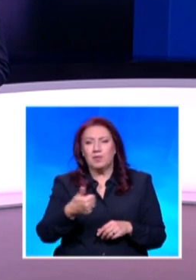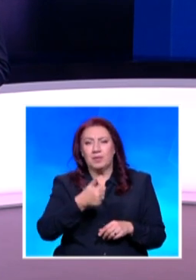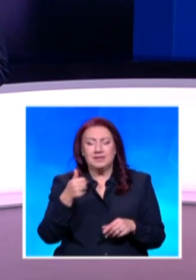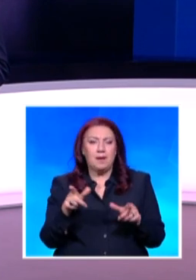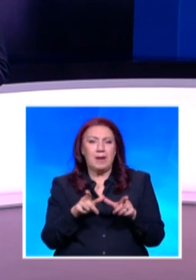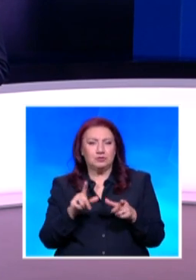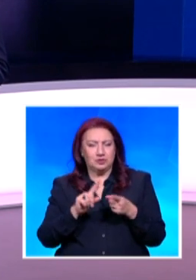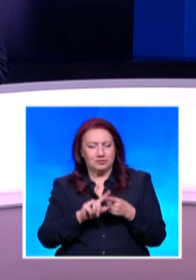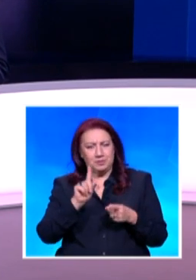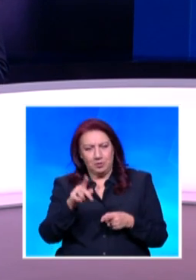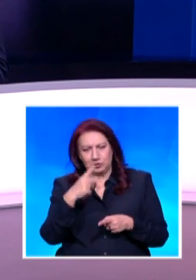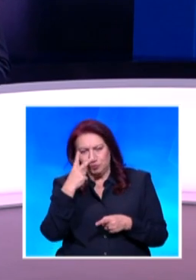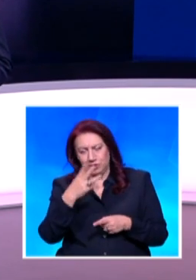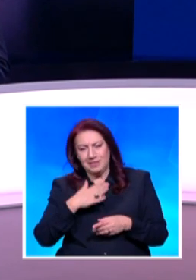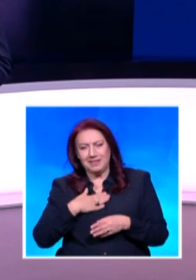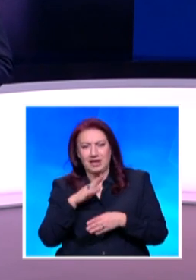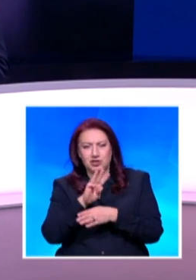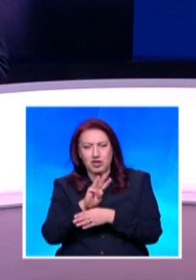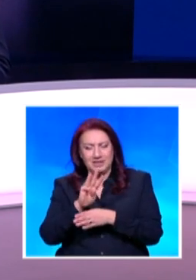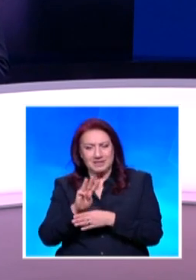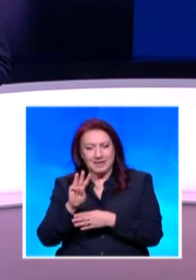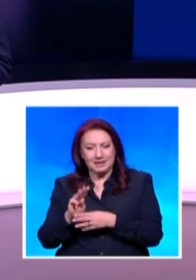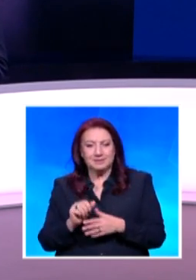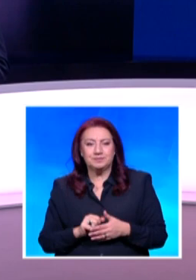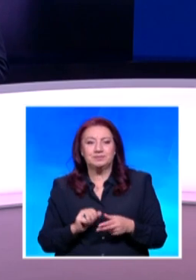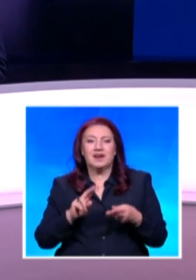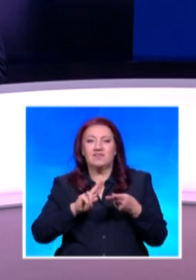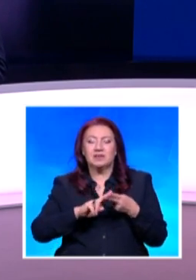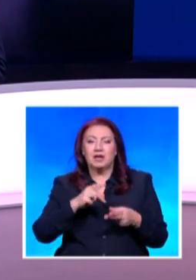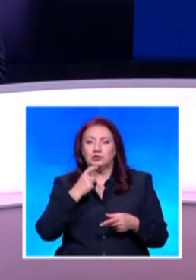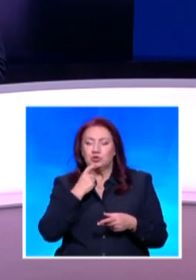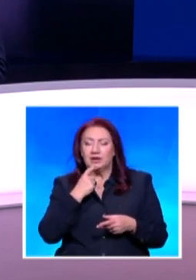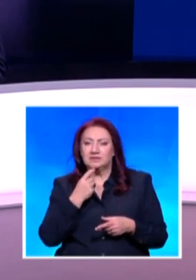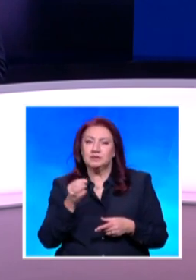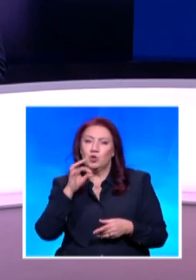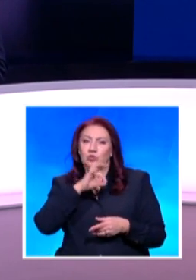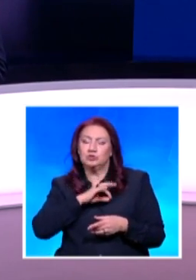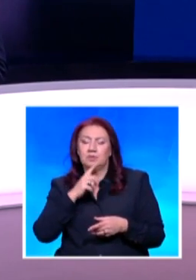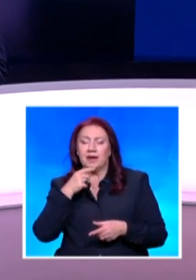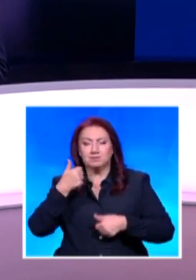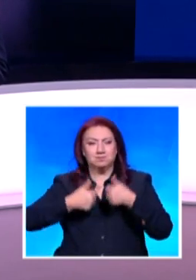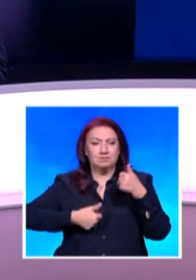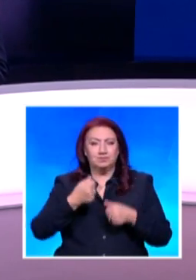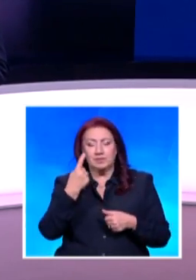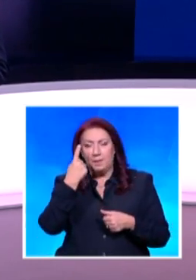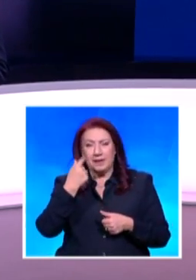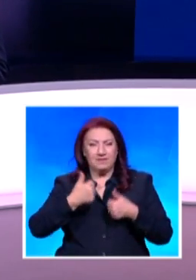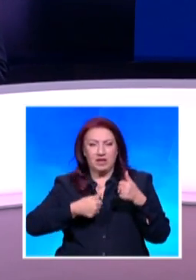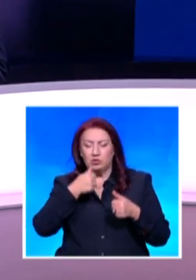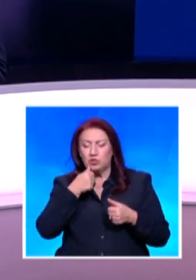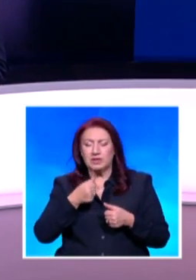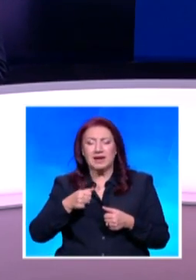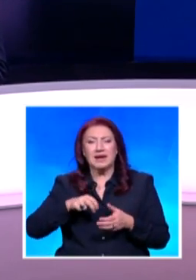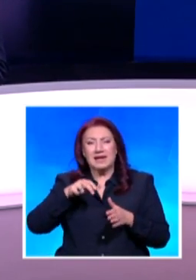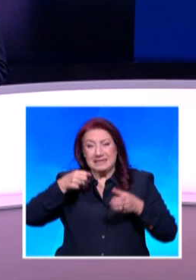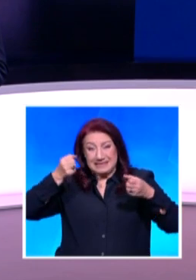сайта btvsport.bg. Владимир Зогарски преодоля квалификациите на първия турнир по ски скокове от веригата 4-те шанци.